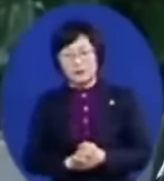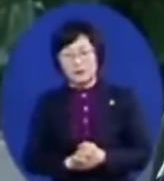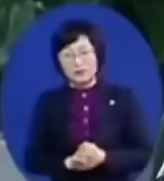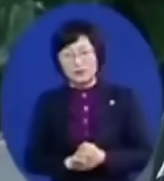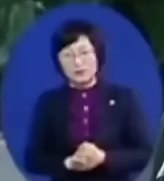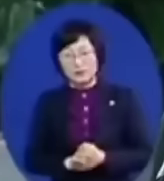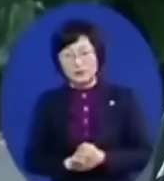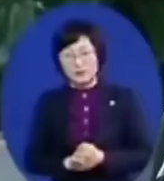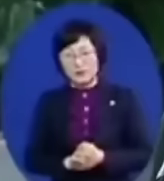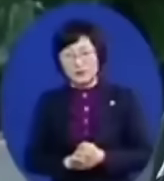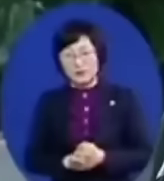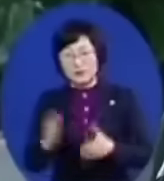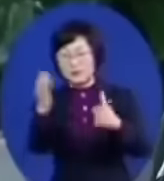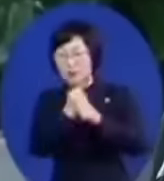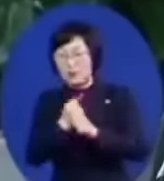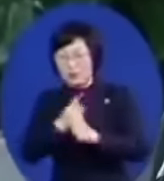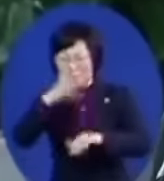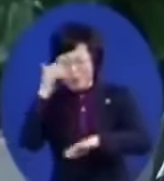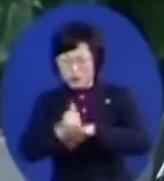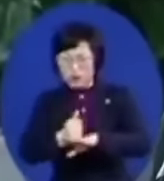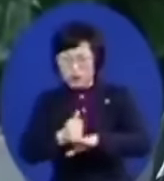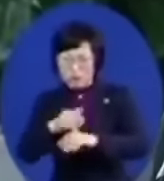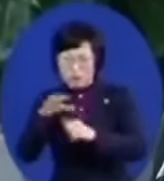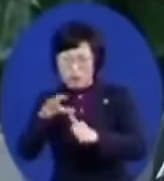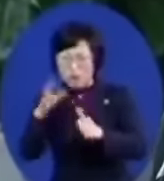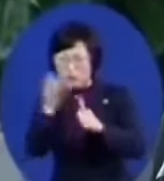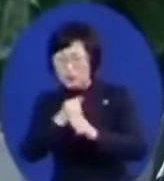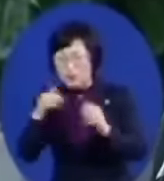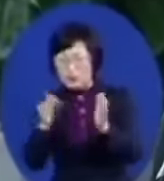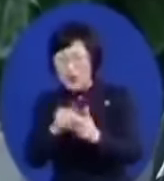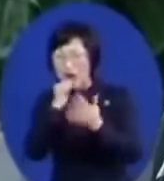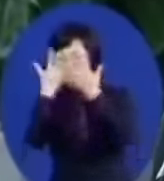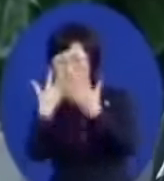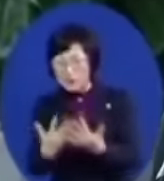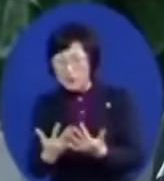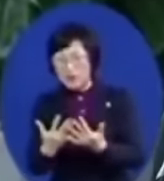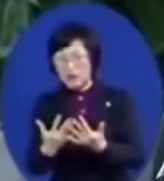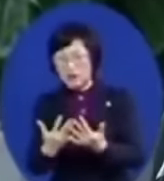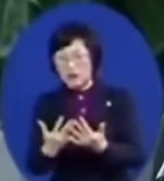총독에게 잡히게 해서 감옥에 들어갔습니다. 유월절이 되면 끄집고 나와서